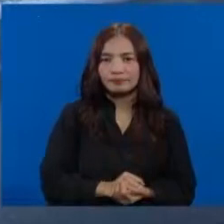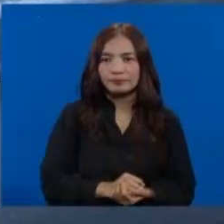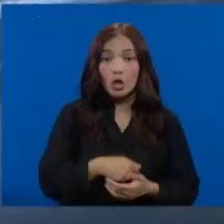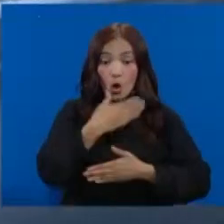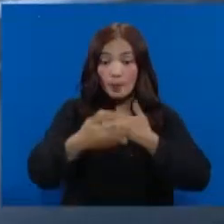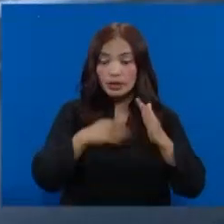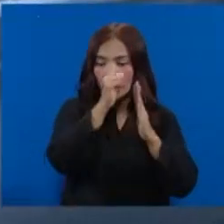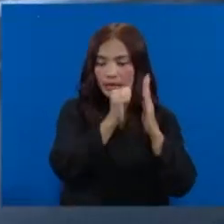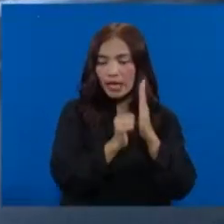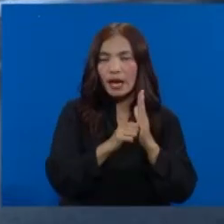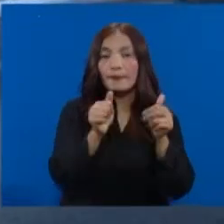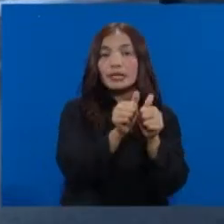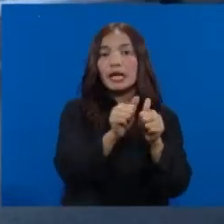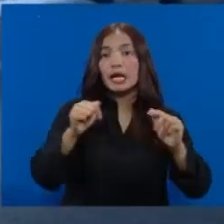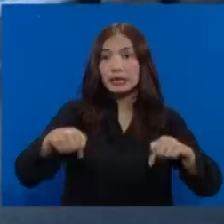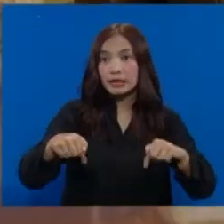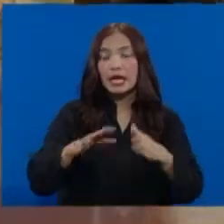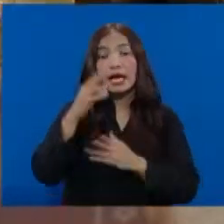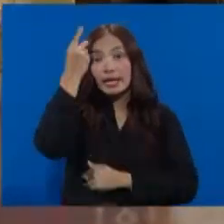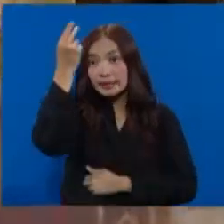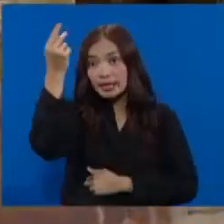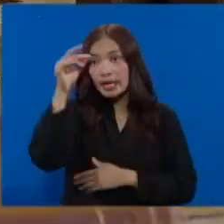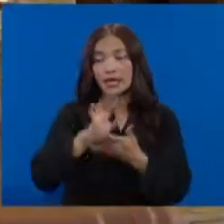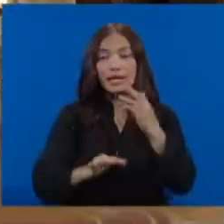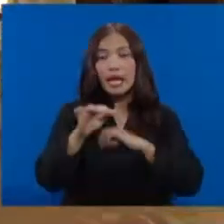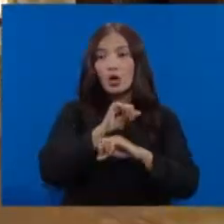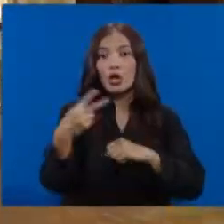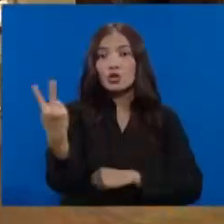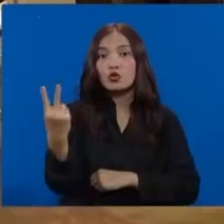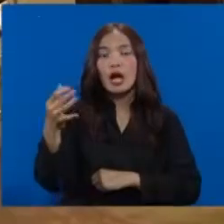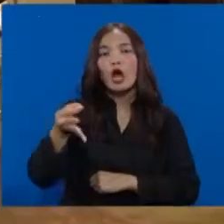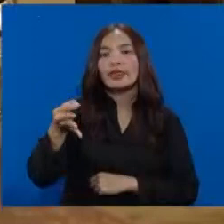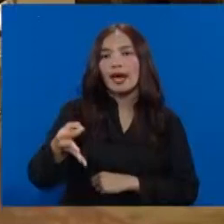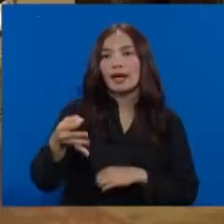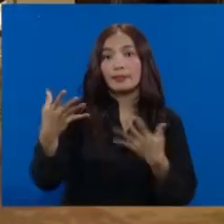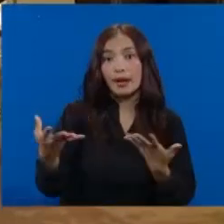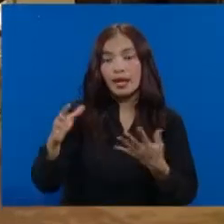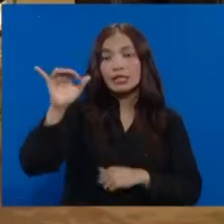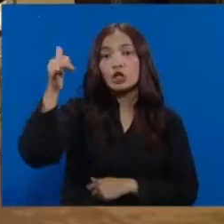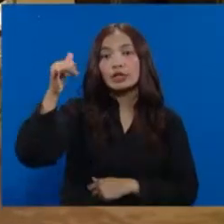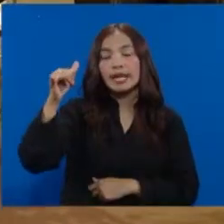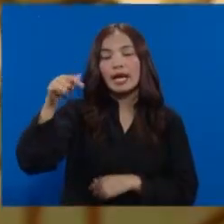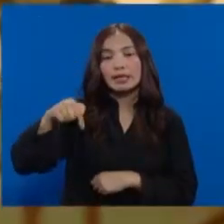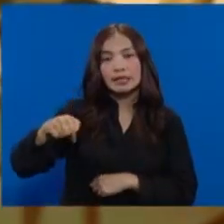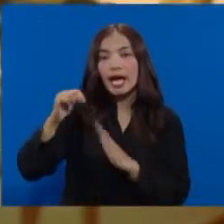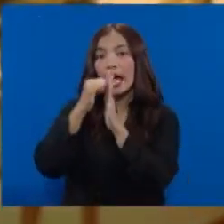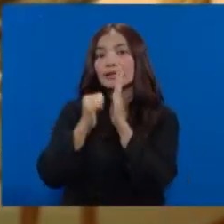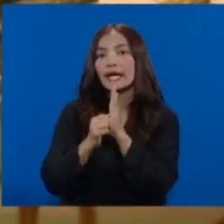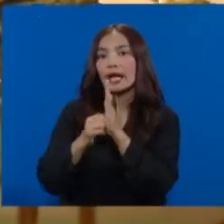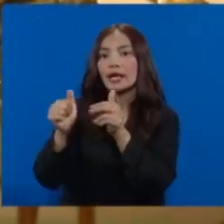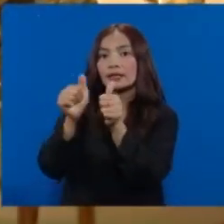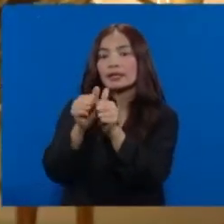Prosesi pernikahan Kaisang dan Erina sendiri rencananya akan dilakukan di dua kota. Di Yogyakarta akan dilakukan akad nikah di